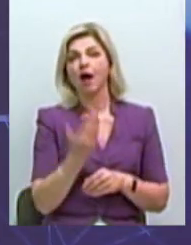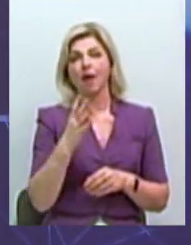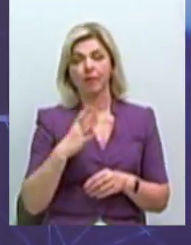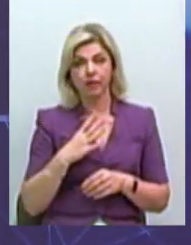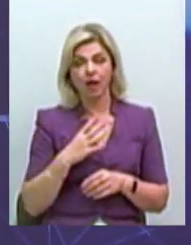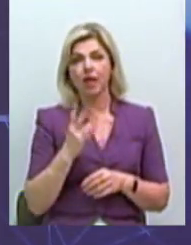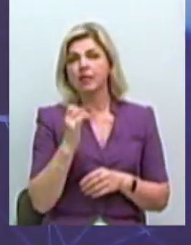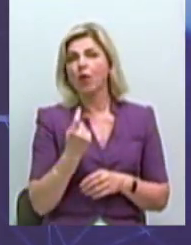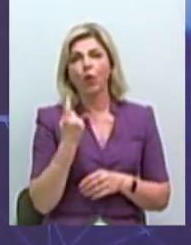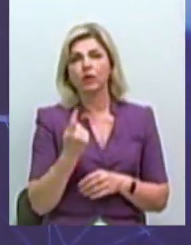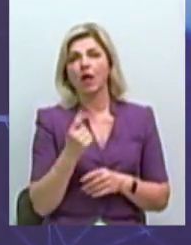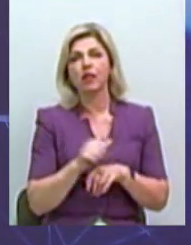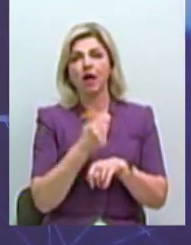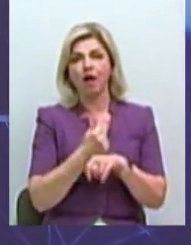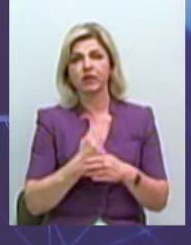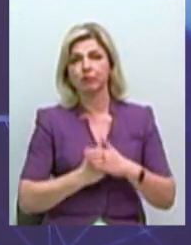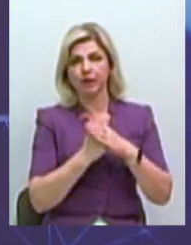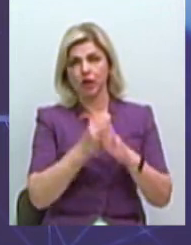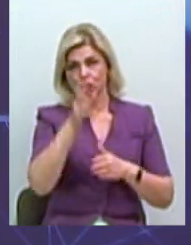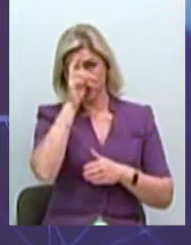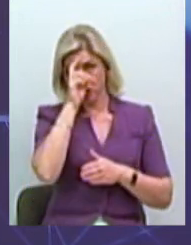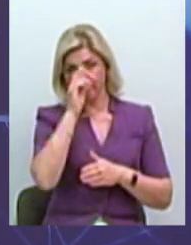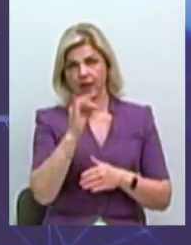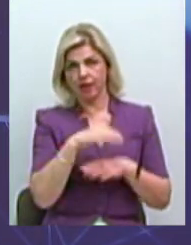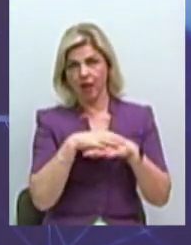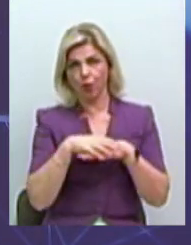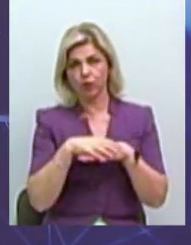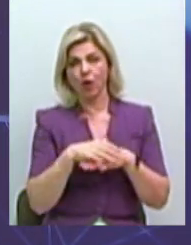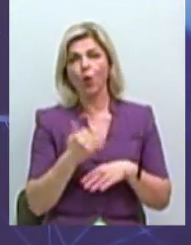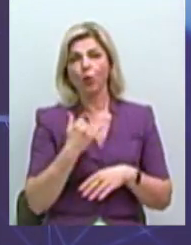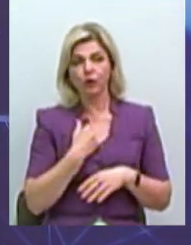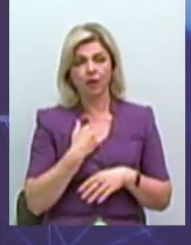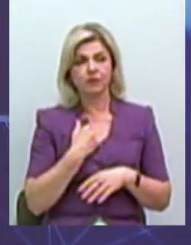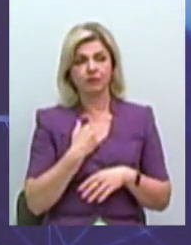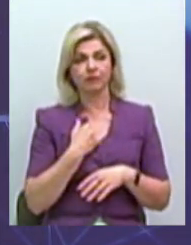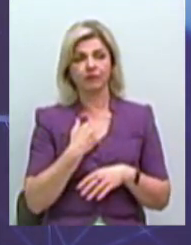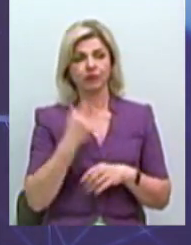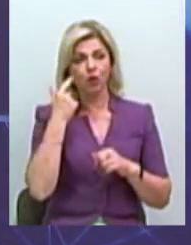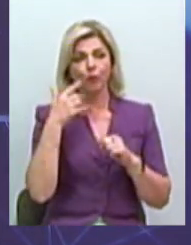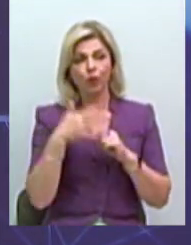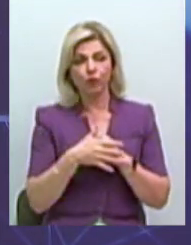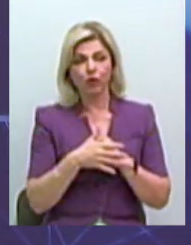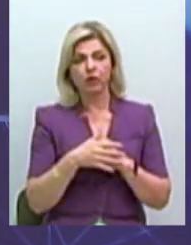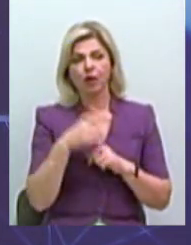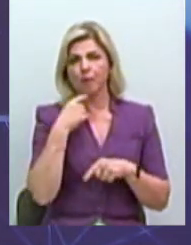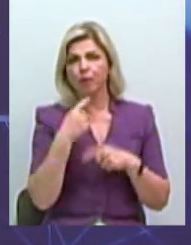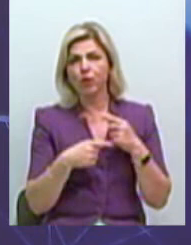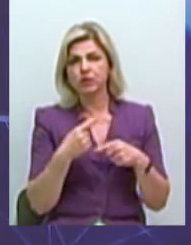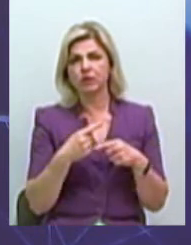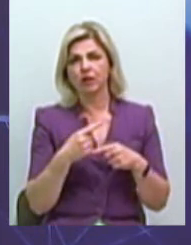чином не ставить головний пріоритет держави і народу. Тобто у нас, розумієте, постійне йде підлаштування